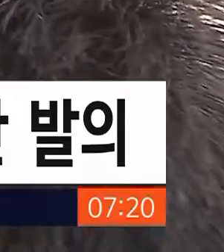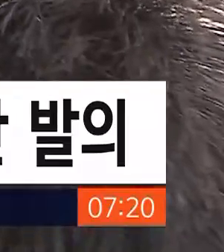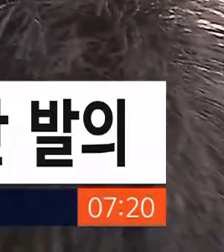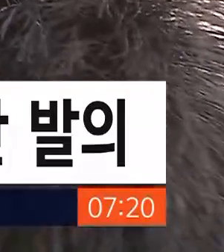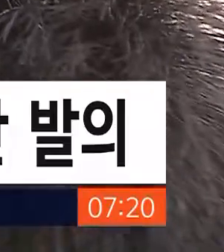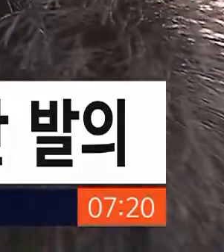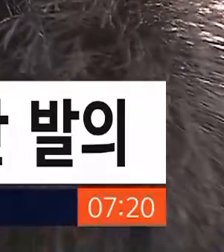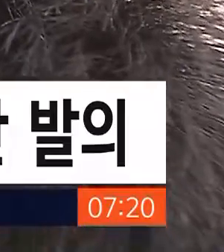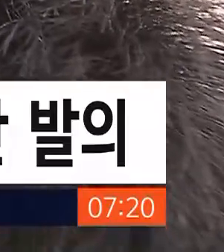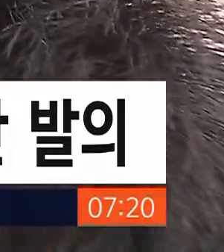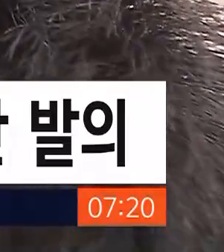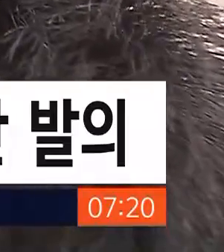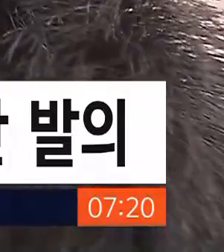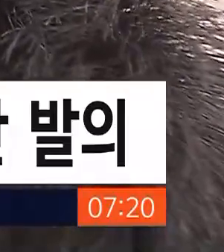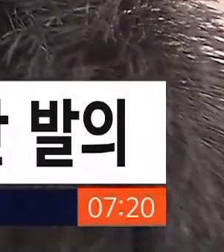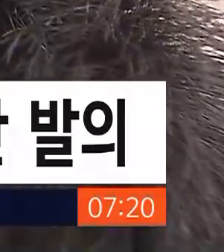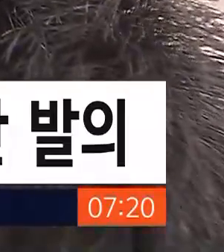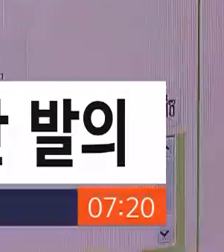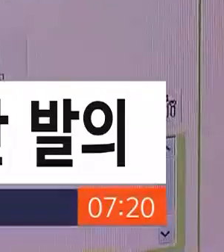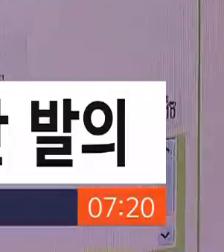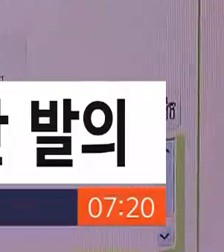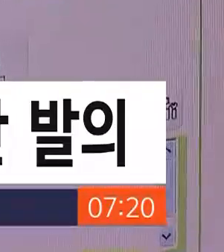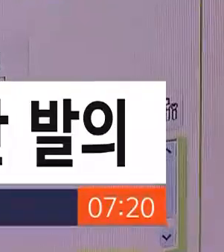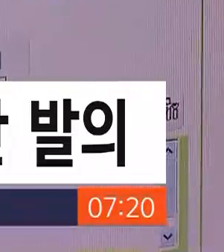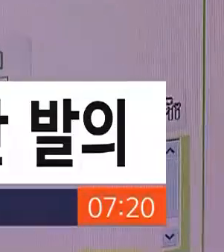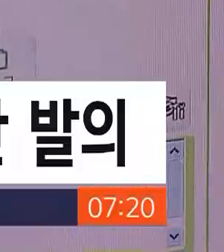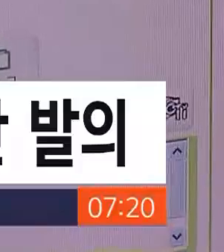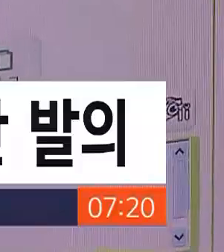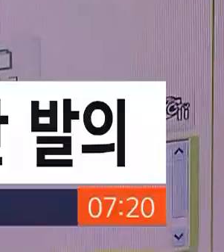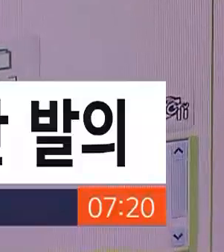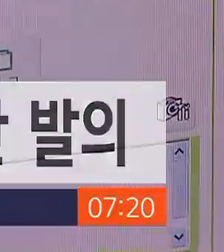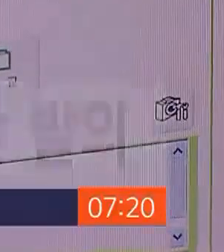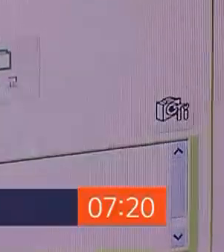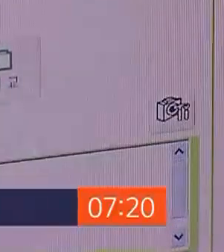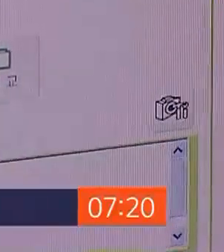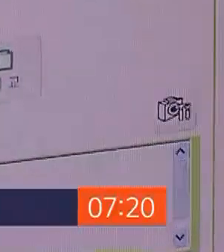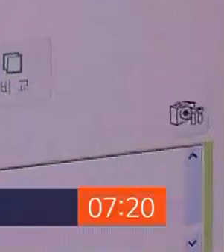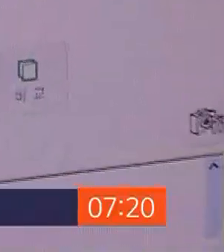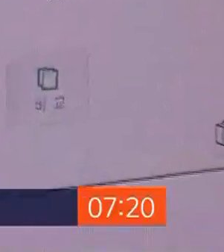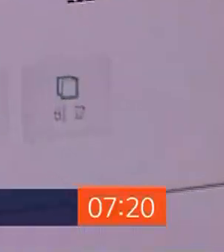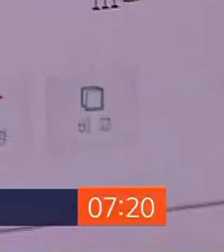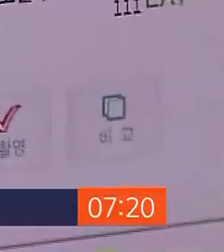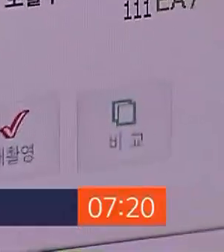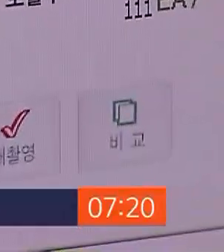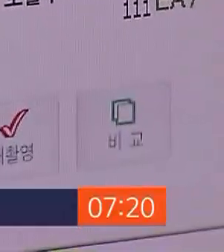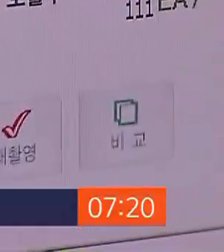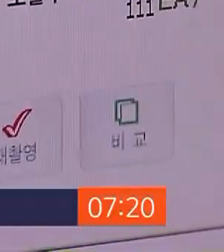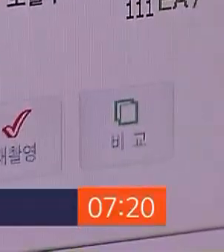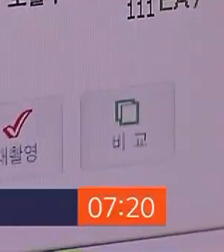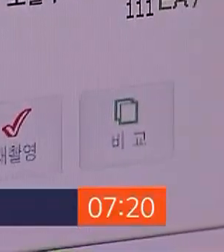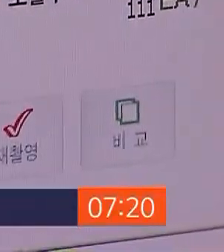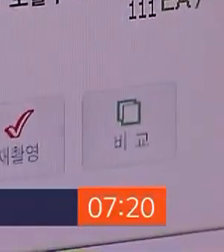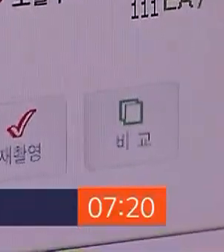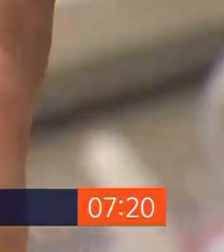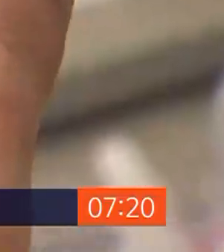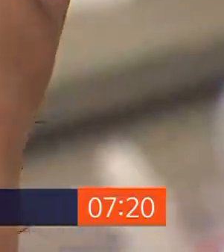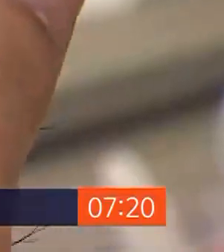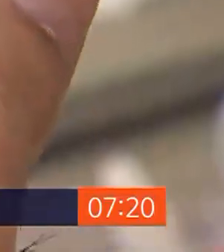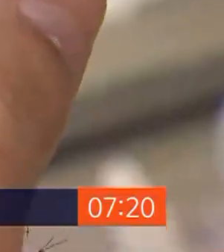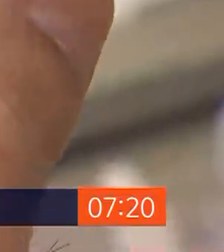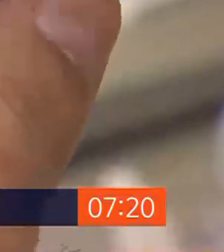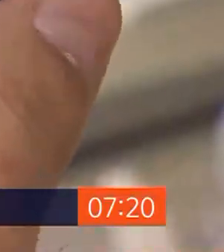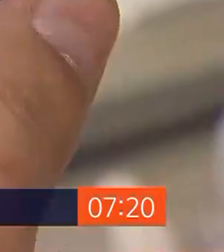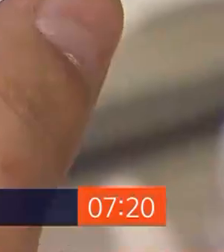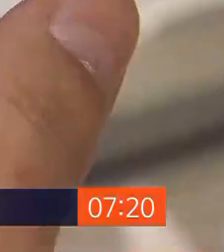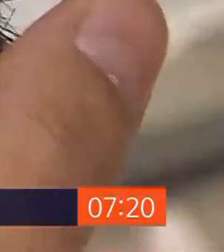예산이 필요할 것으로 추정이 됩니다. 조례안은 다음 달 10일까지 진행되는 임시회 기간에 상임위의 심의 의결을